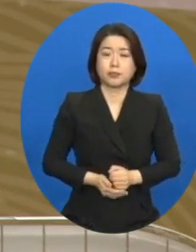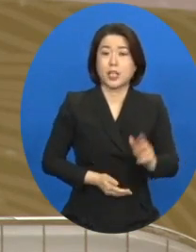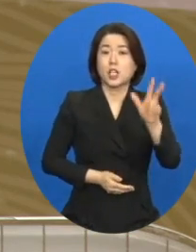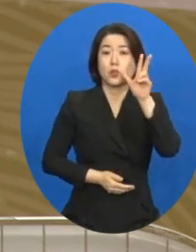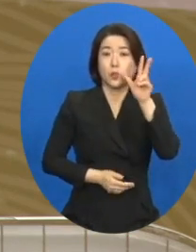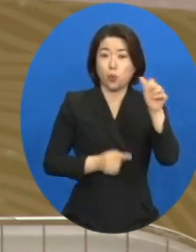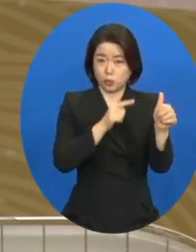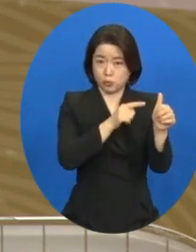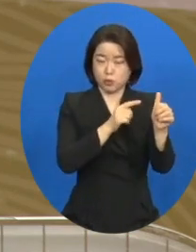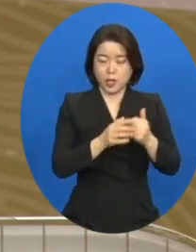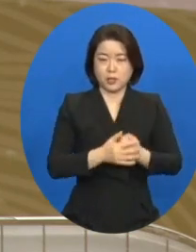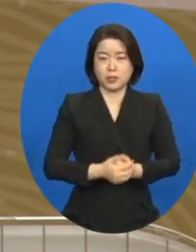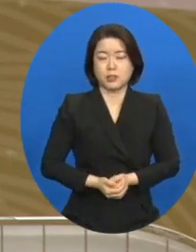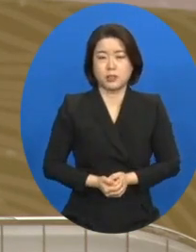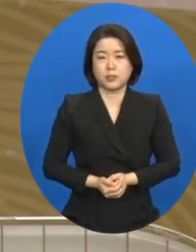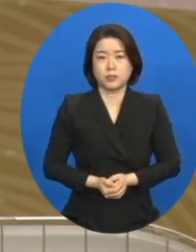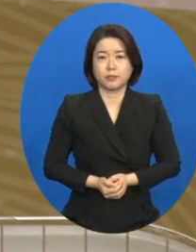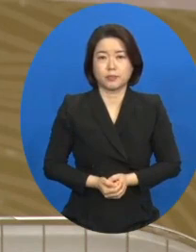여호수아는